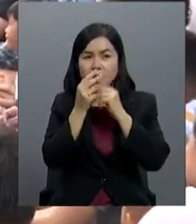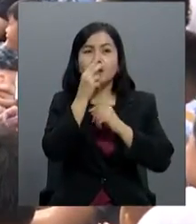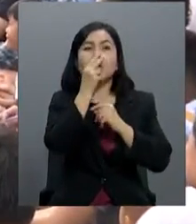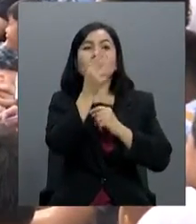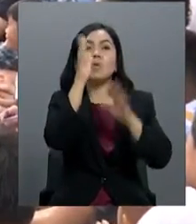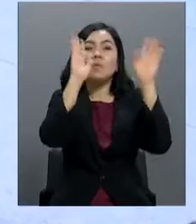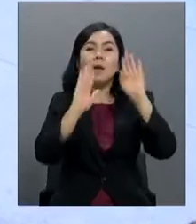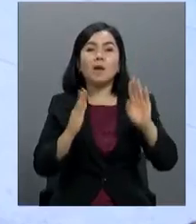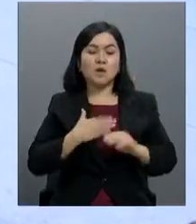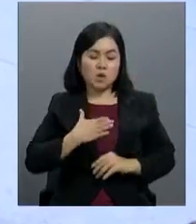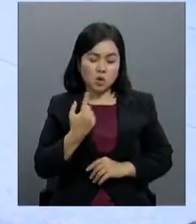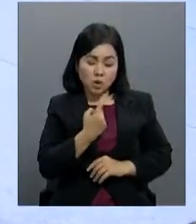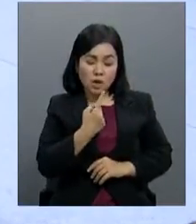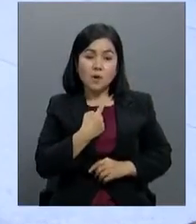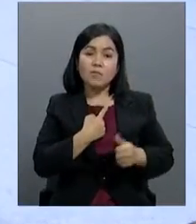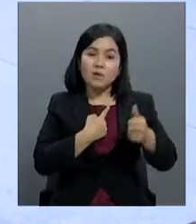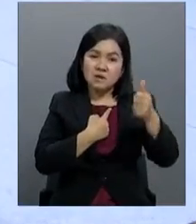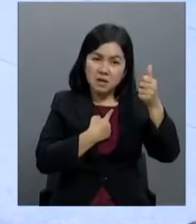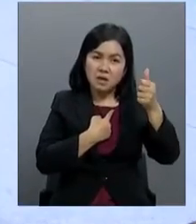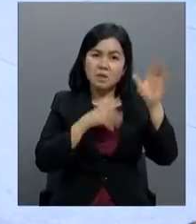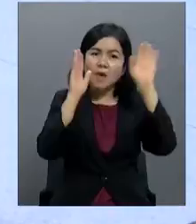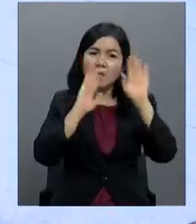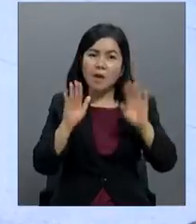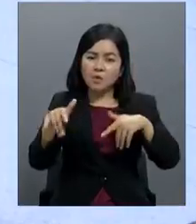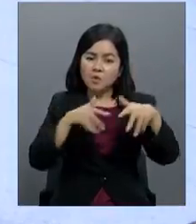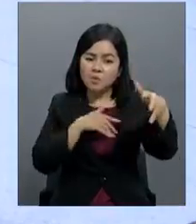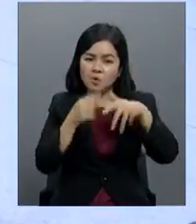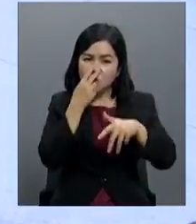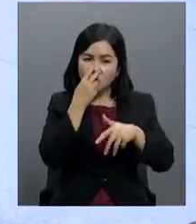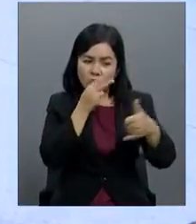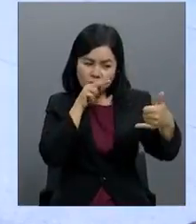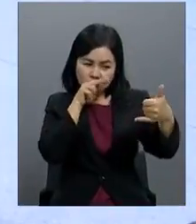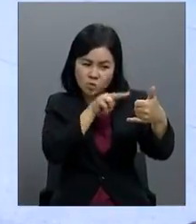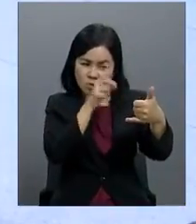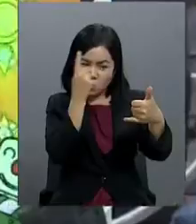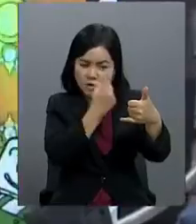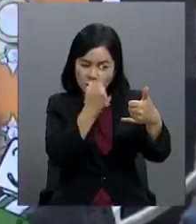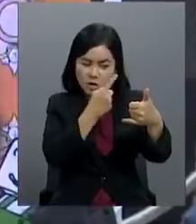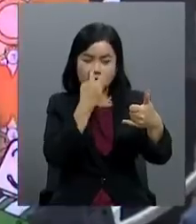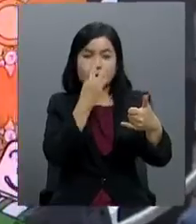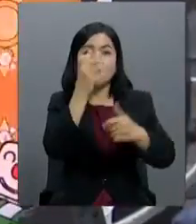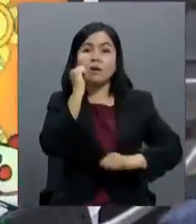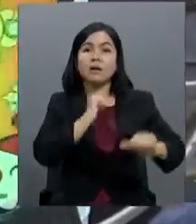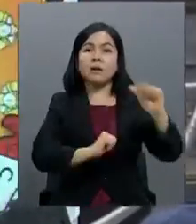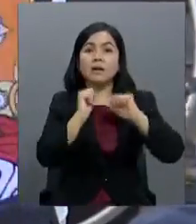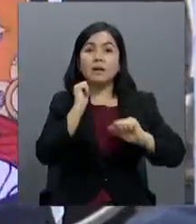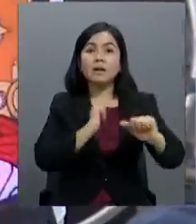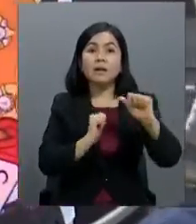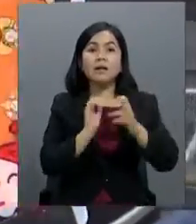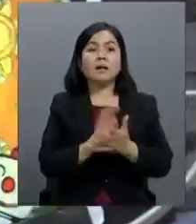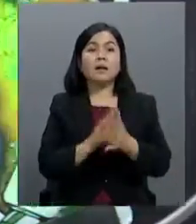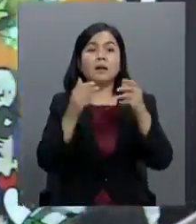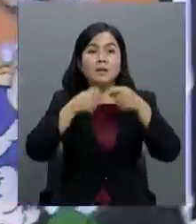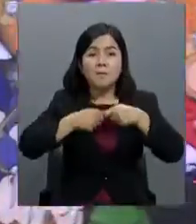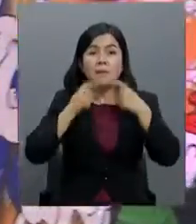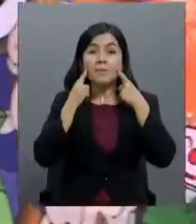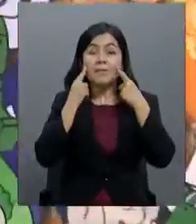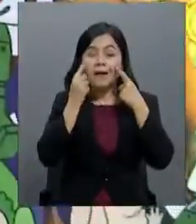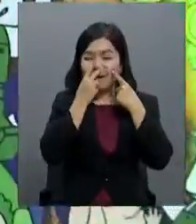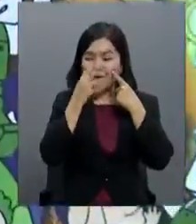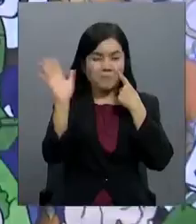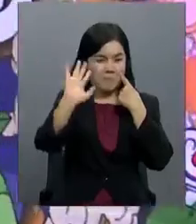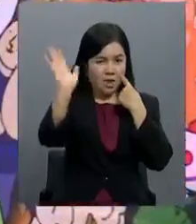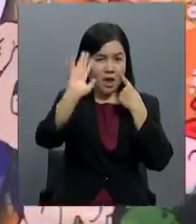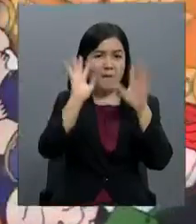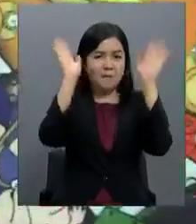เล่นคนเดียวมีข้อดีคือทำให้ผู้ชมมีโฟกัสจุดเดียวตลอดการแสดงซึ่งเธอขอไม่เปิดเผยหน้าตาค่ะเพื่อคงค